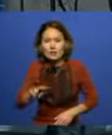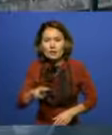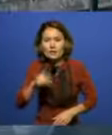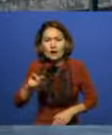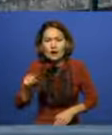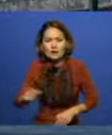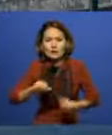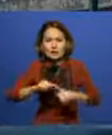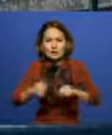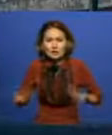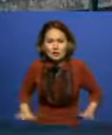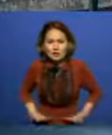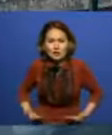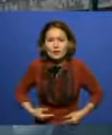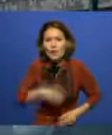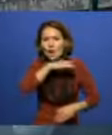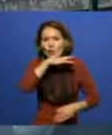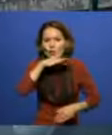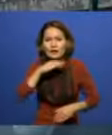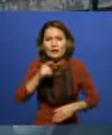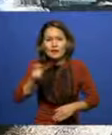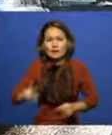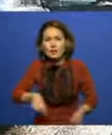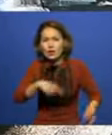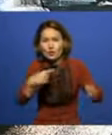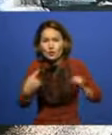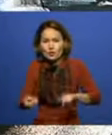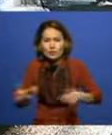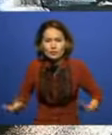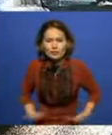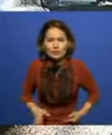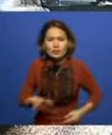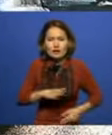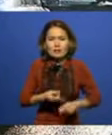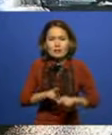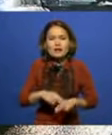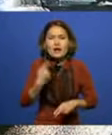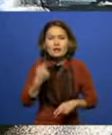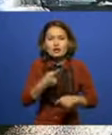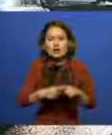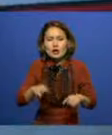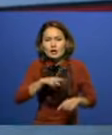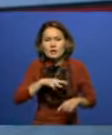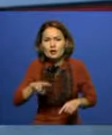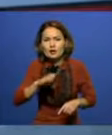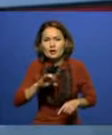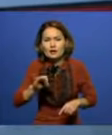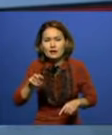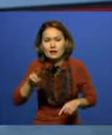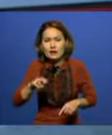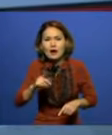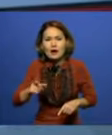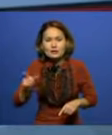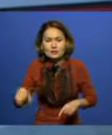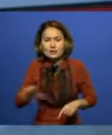қалғаны сырттан келген келімсектер. 600 мыңнан астамы палестиналықтар, 1,5 миллионы Сирия азаматтары. Қазір Ливан босқындардың саны